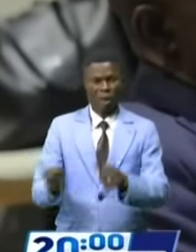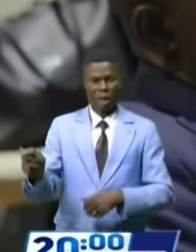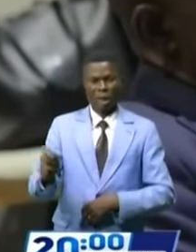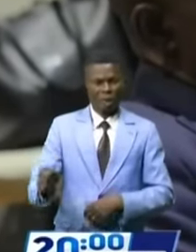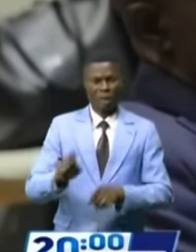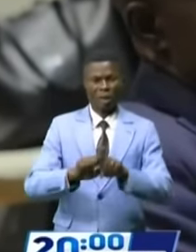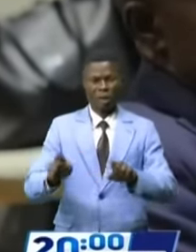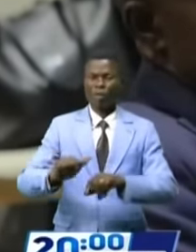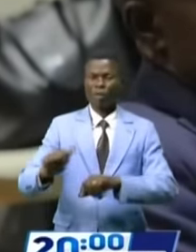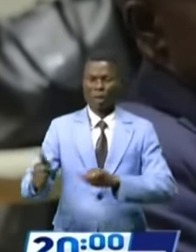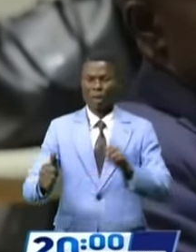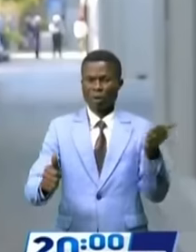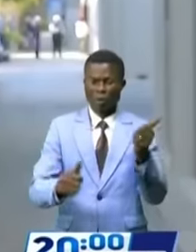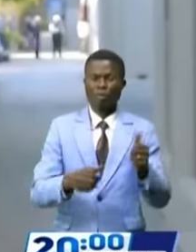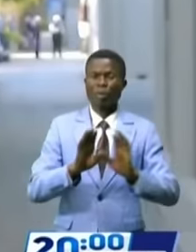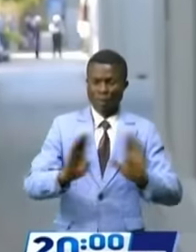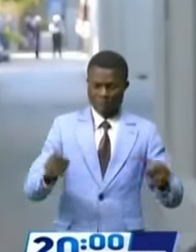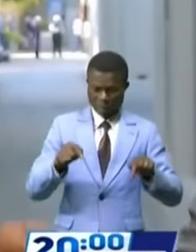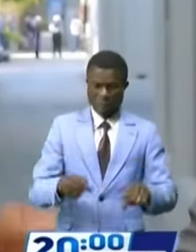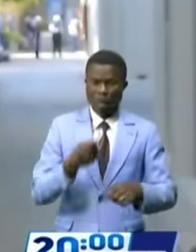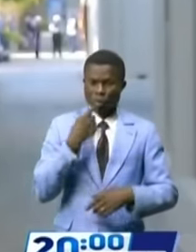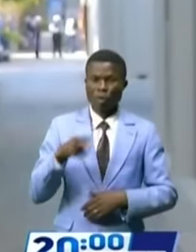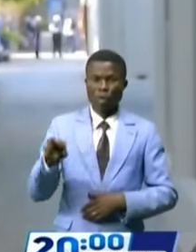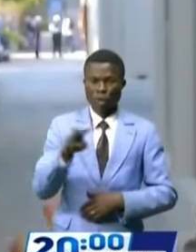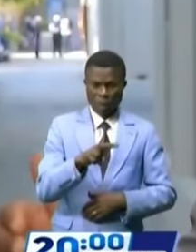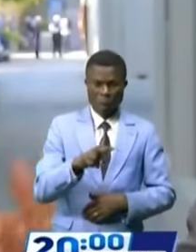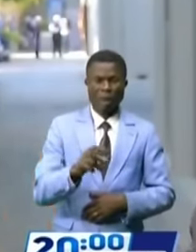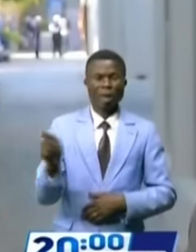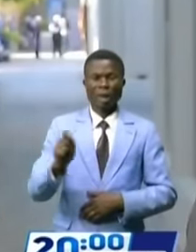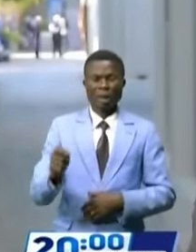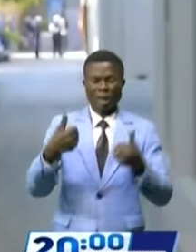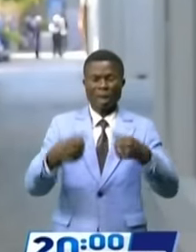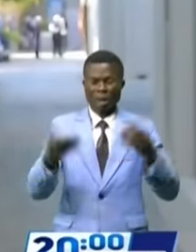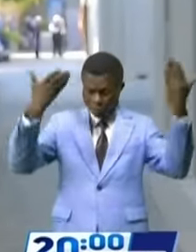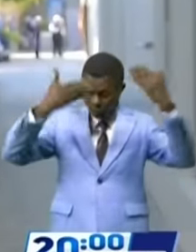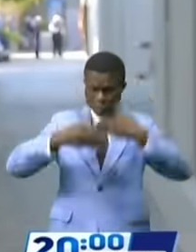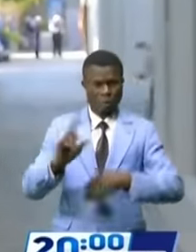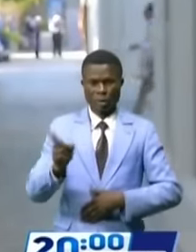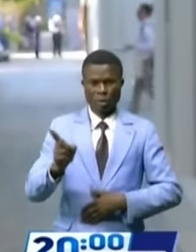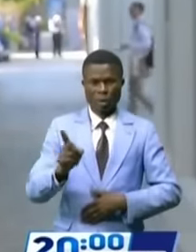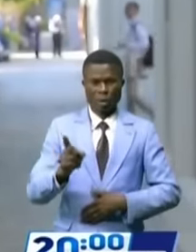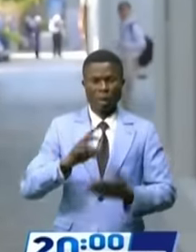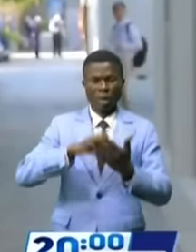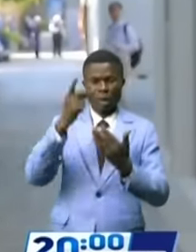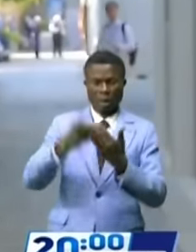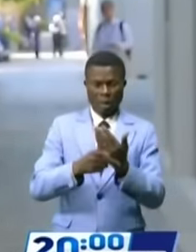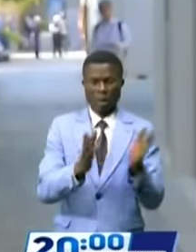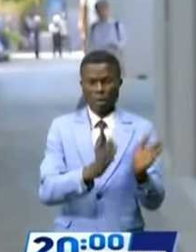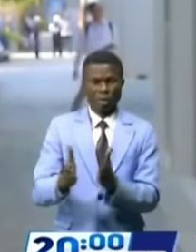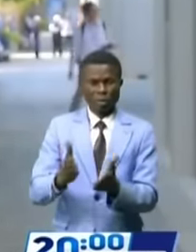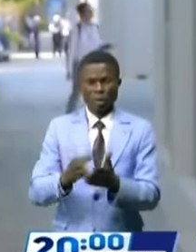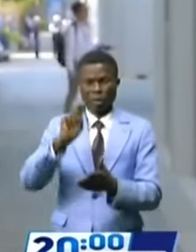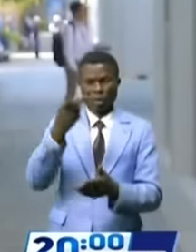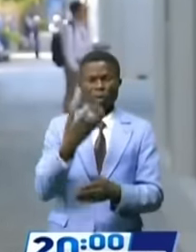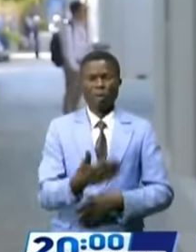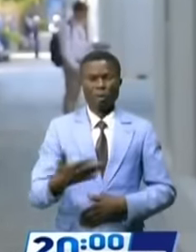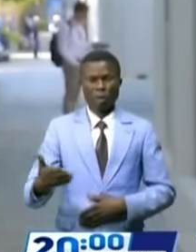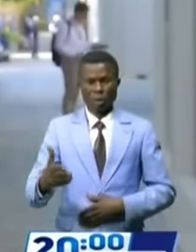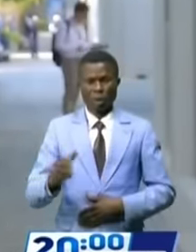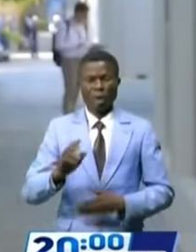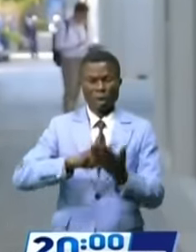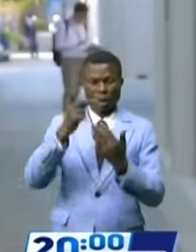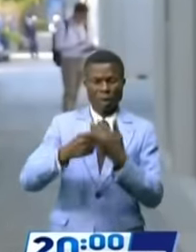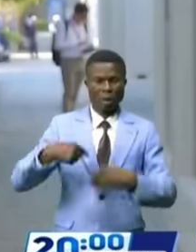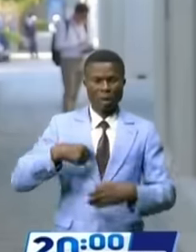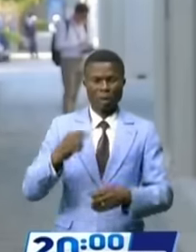différent l'un de l'autre. Mais nous sommes en mesure aujourd'hui de vous dire, pour tel territoire, voici la stratégie d'électrification, donc sur le plan planification. La deuxième chose, c'est notre